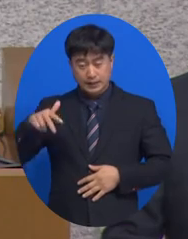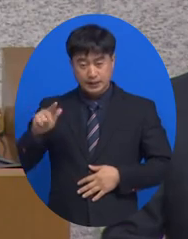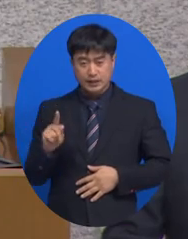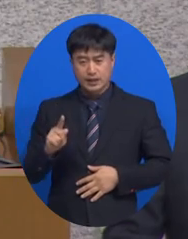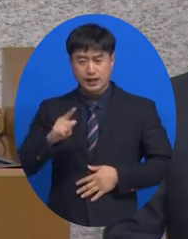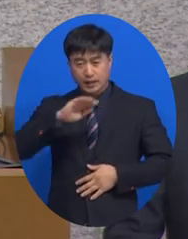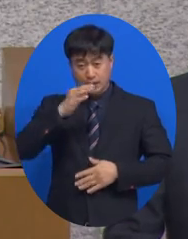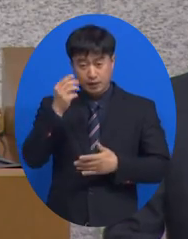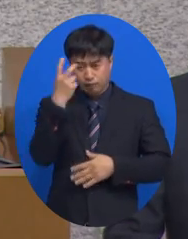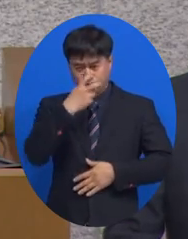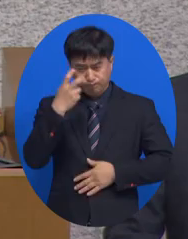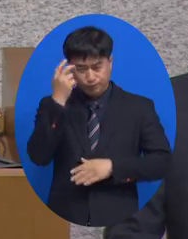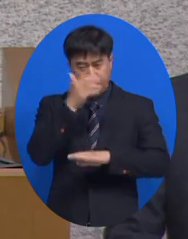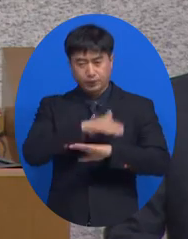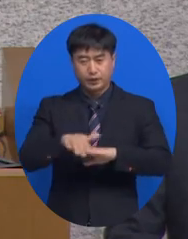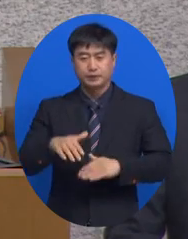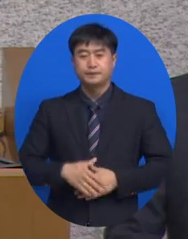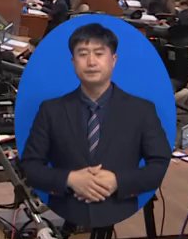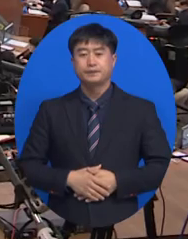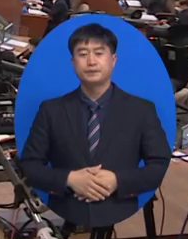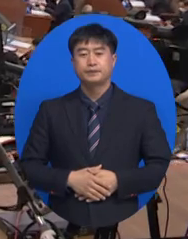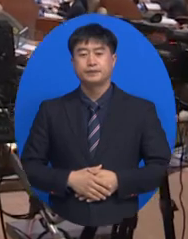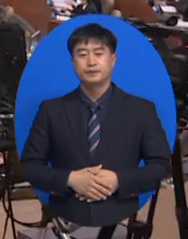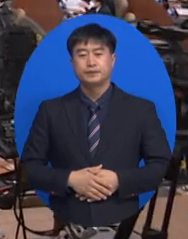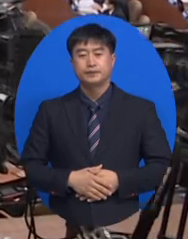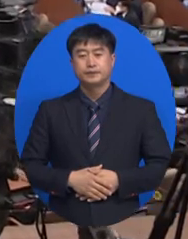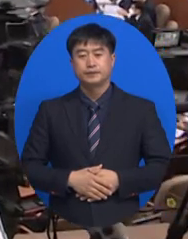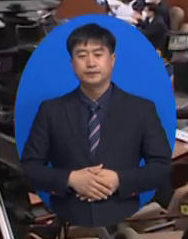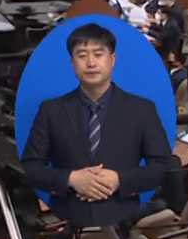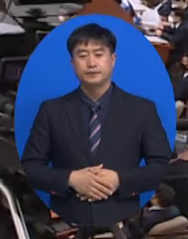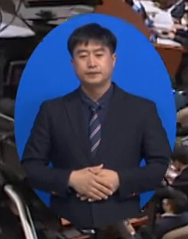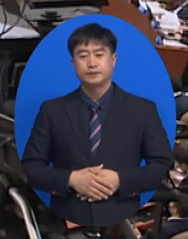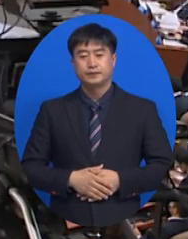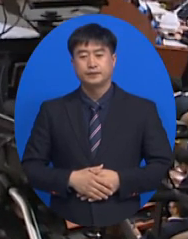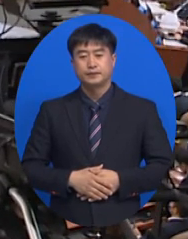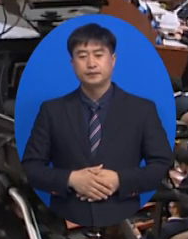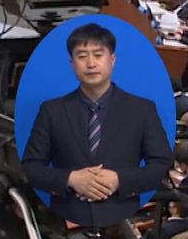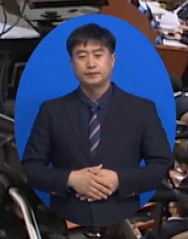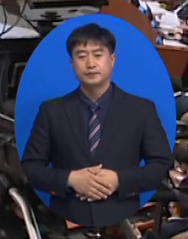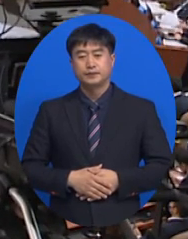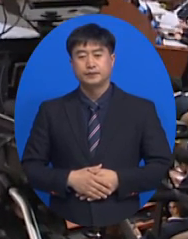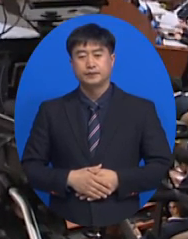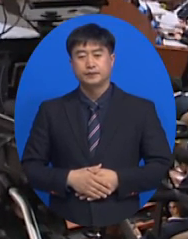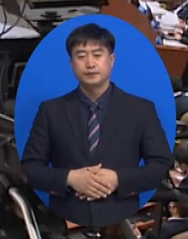안건과 예산안을 심의할 예정입니다 경기지 TV 이슬비입니다